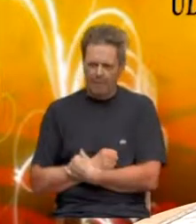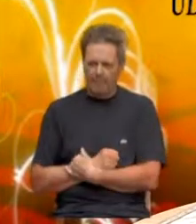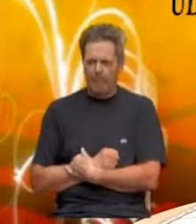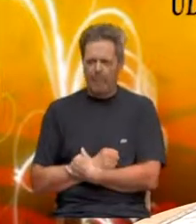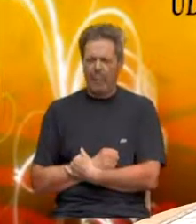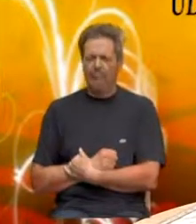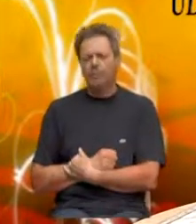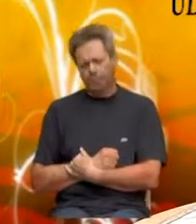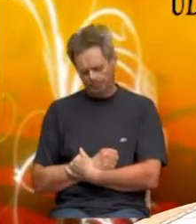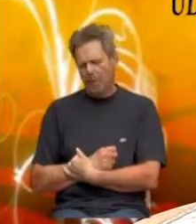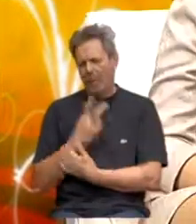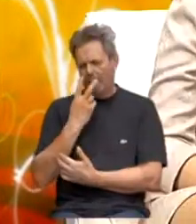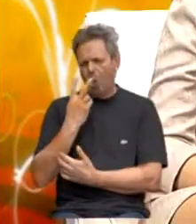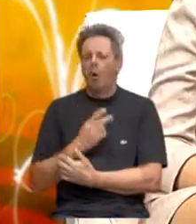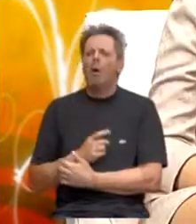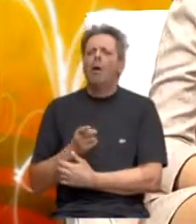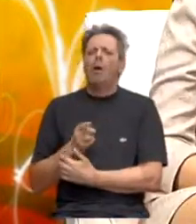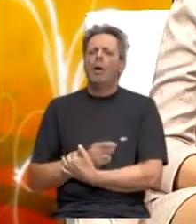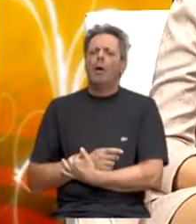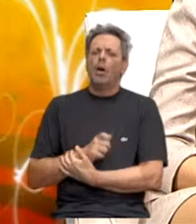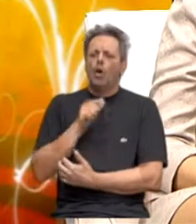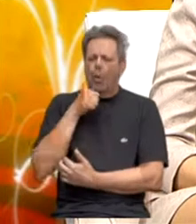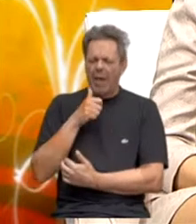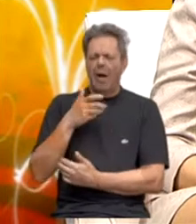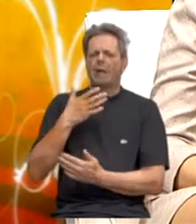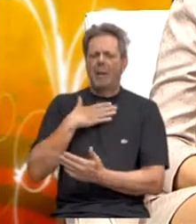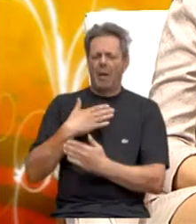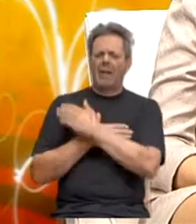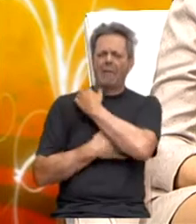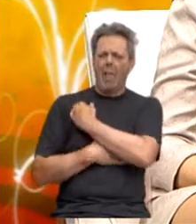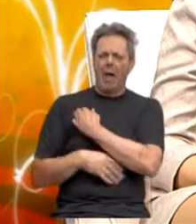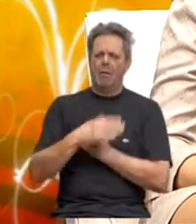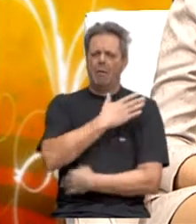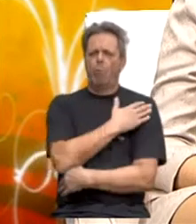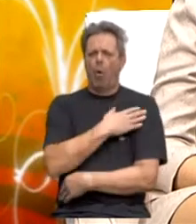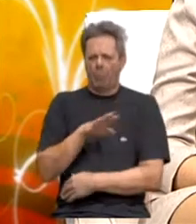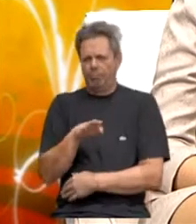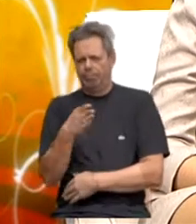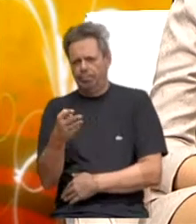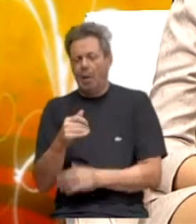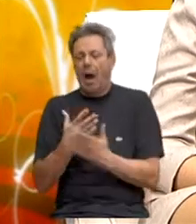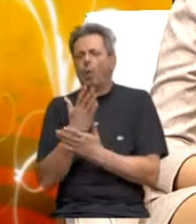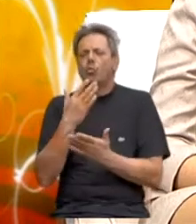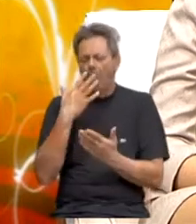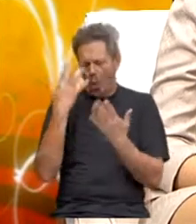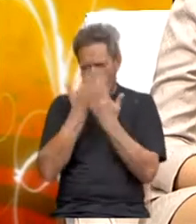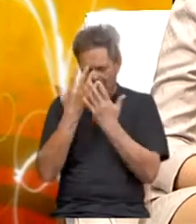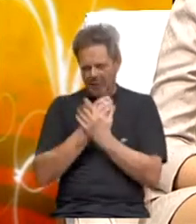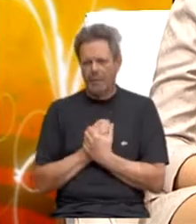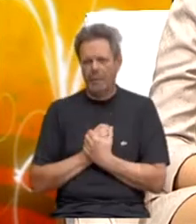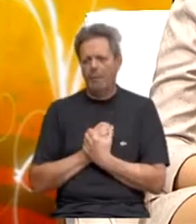ili kako. Tako, ima smjernice da se može čovjeka staviti na bok ako je u nesvijesti. Najprije pozvati telefon,